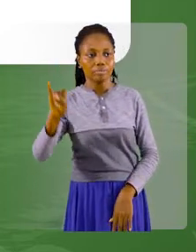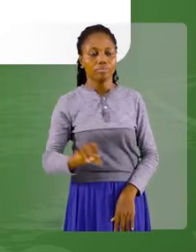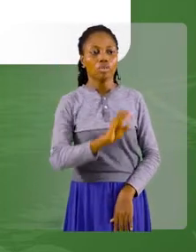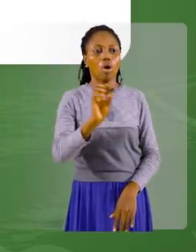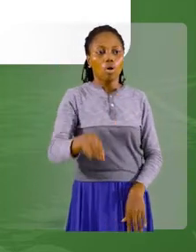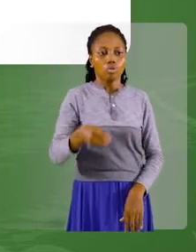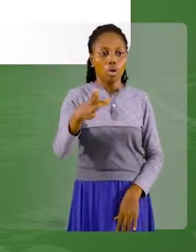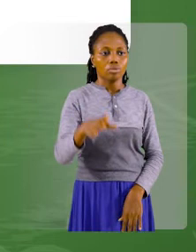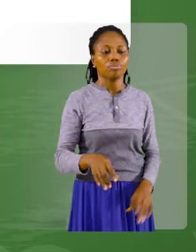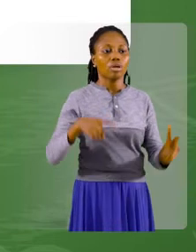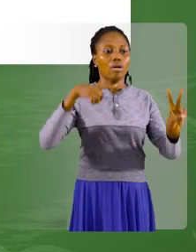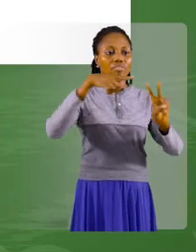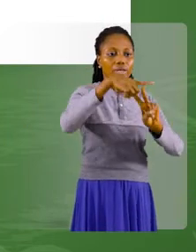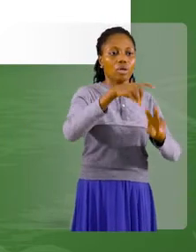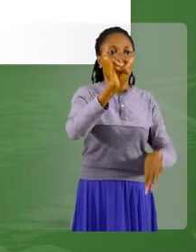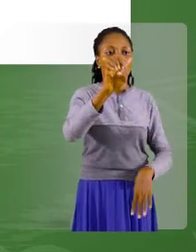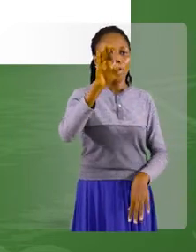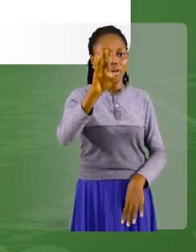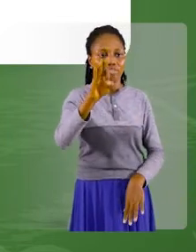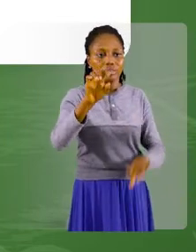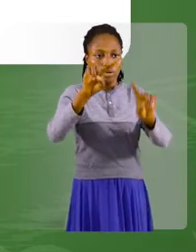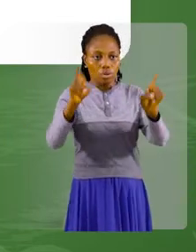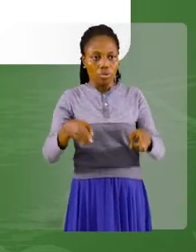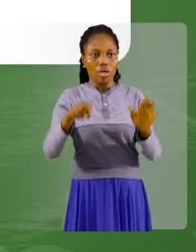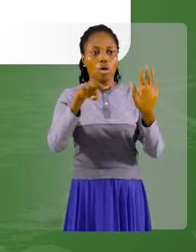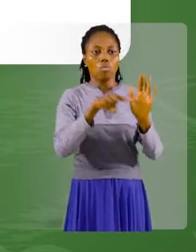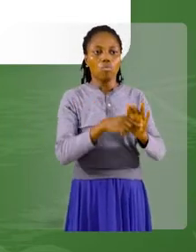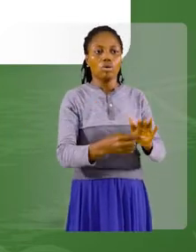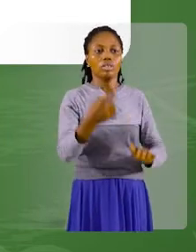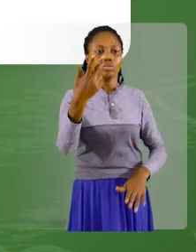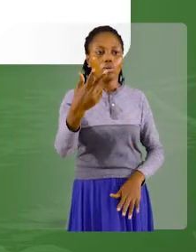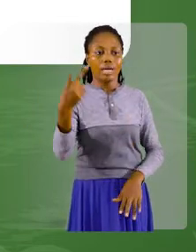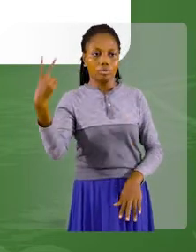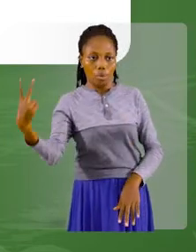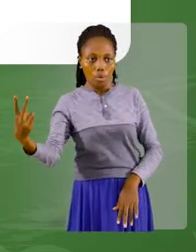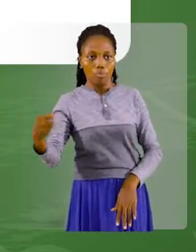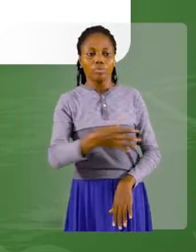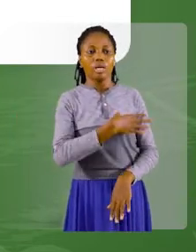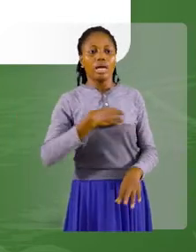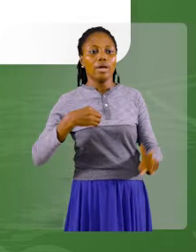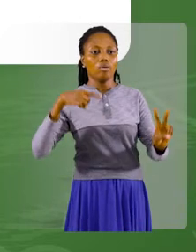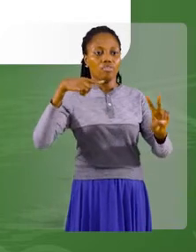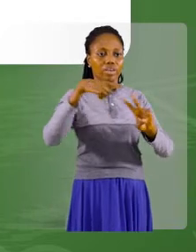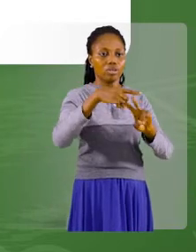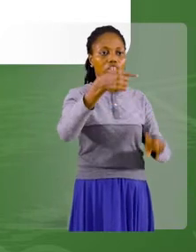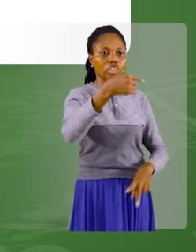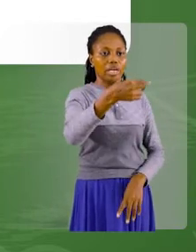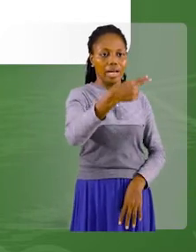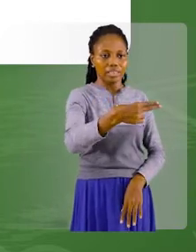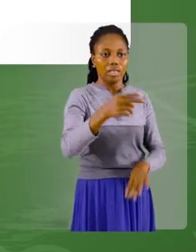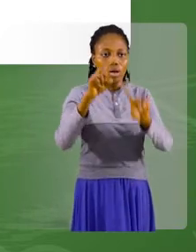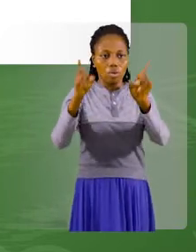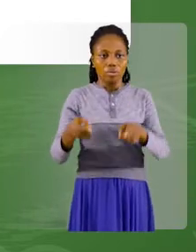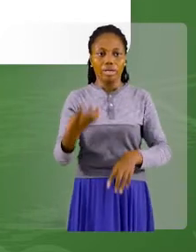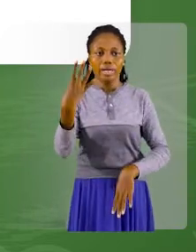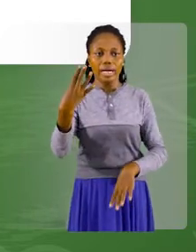On donne le vecteur EF de coordonnées -3, 2 et le vecteur